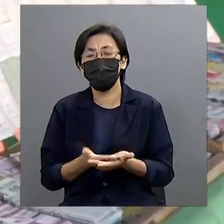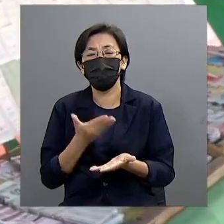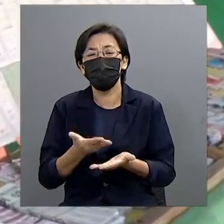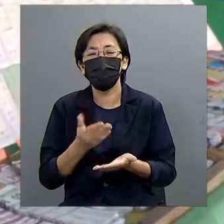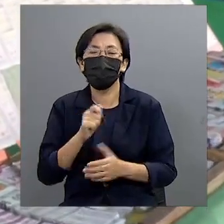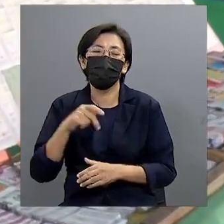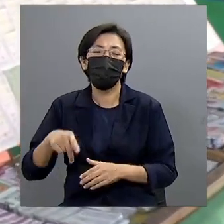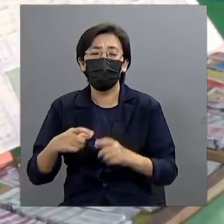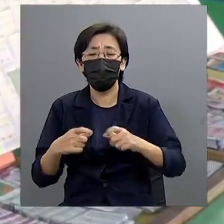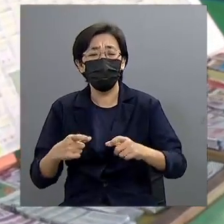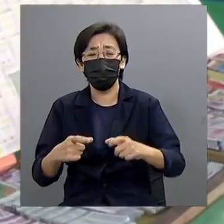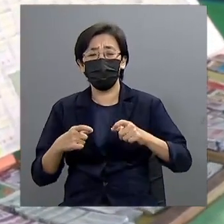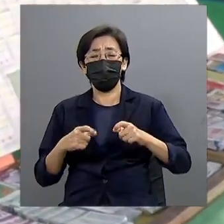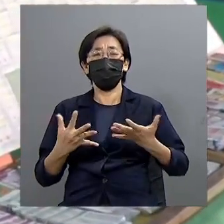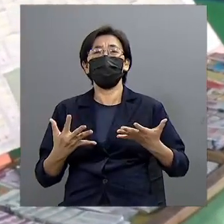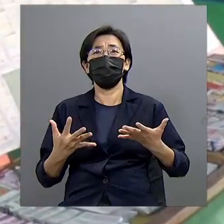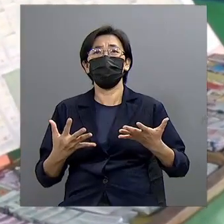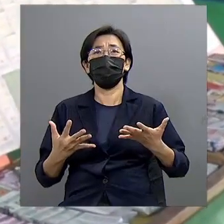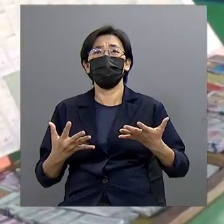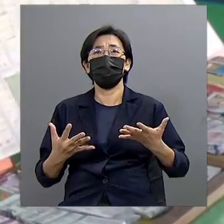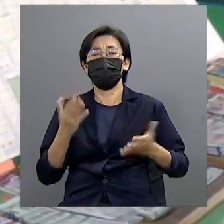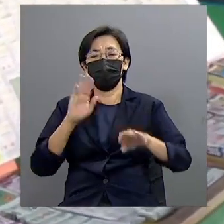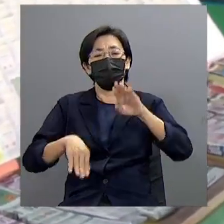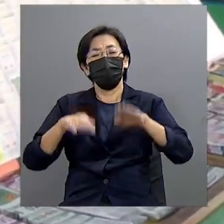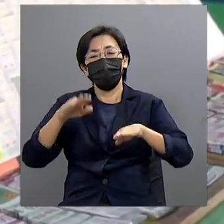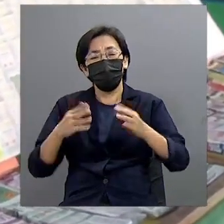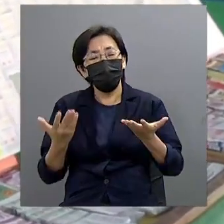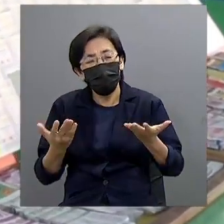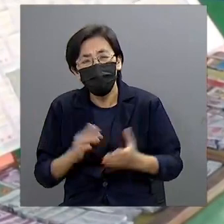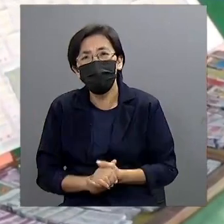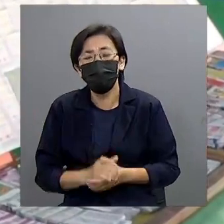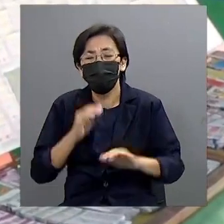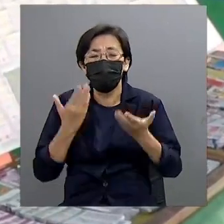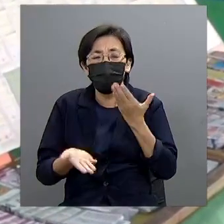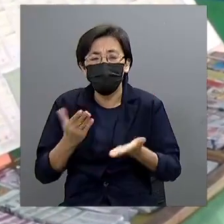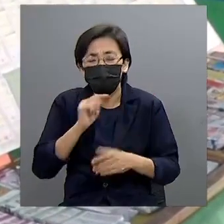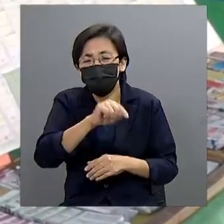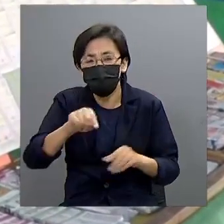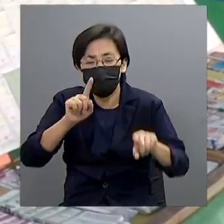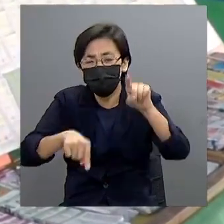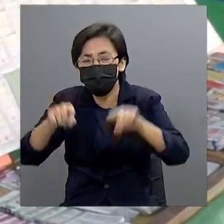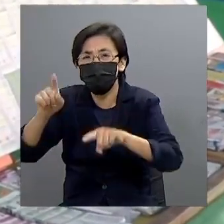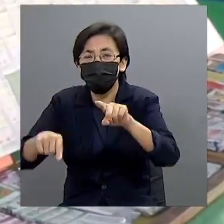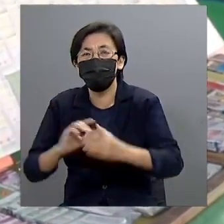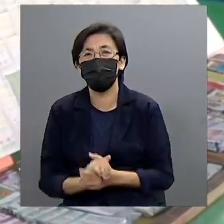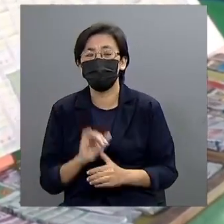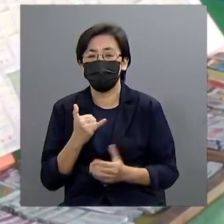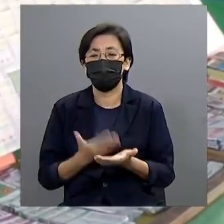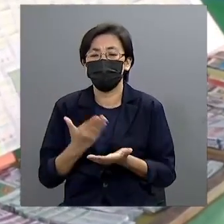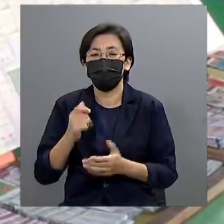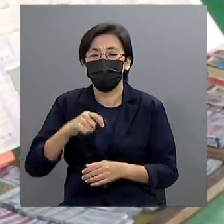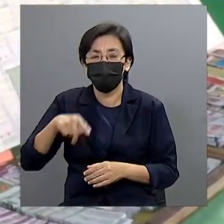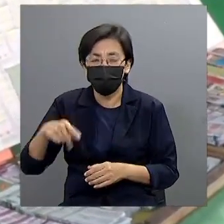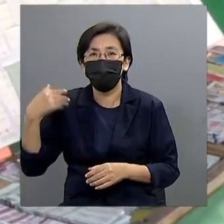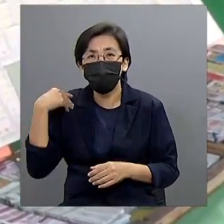งมันเป็นอย่างนี้มันแล้วแต่คนแต่ว่ามันก็ส่วนน้อยส่วนมากคนก็ซื้อผ่านทางแอปมาละเพราะมันถูกไง80